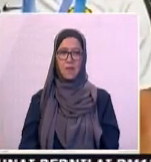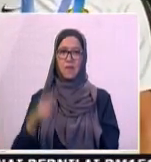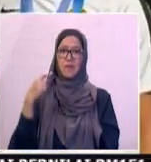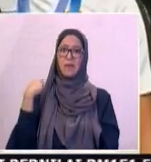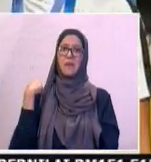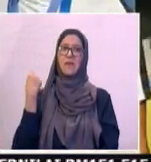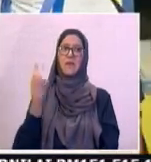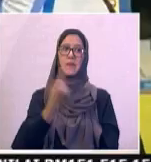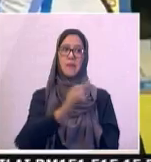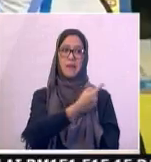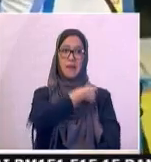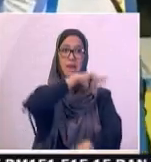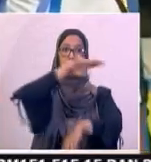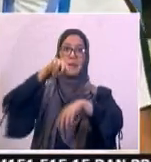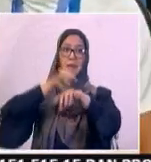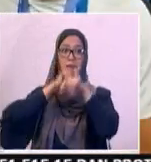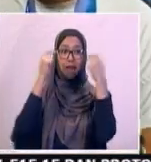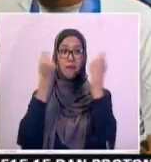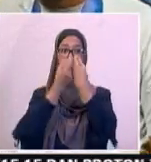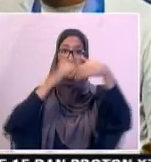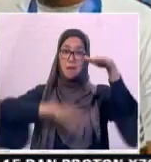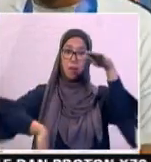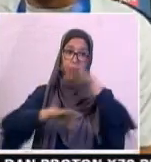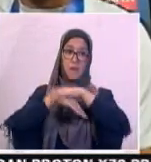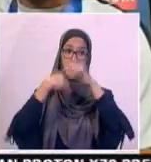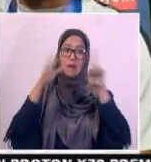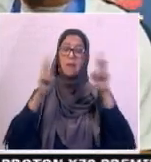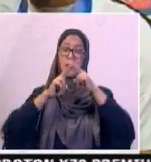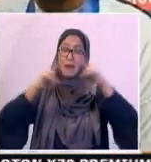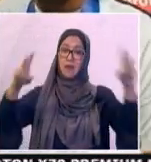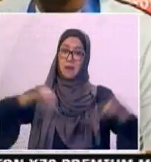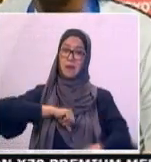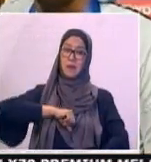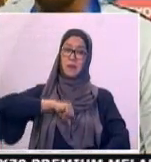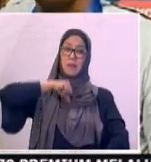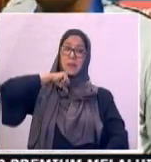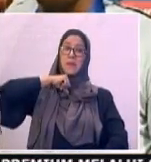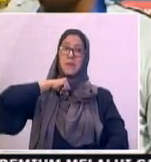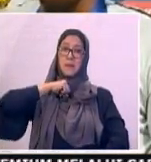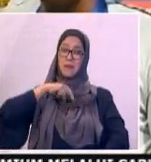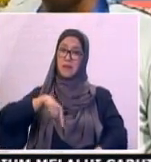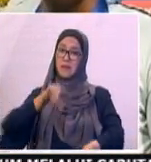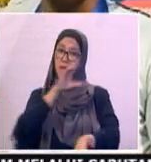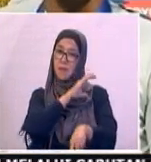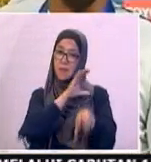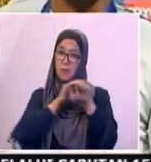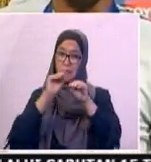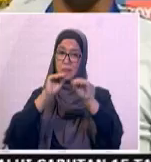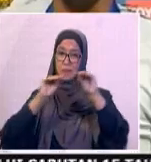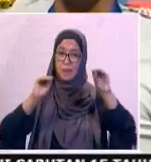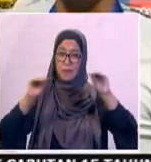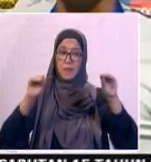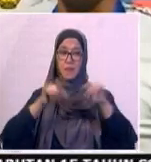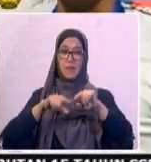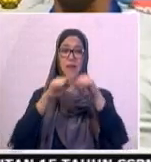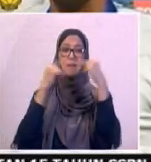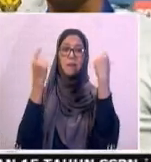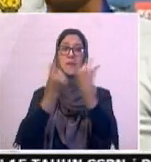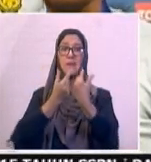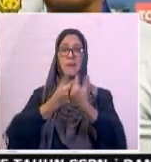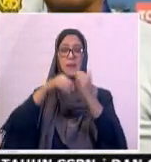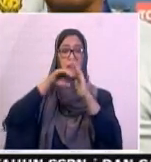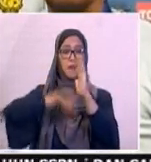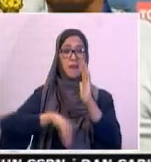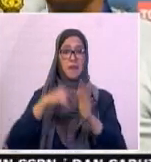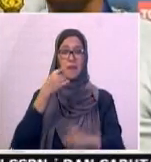We national team under 15, we are very proud to coach this under 15 team, because why? They are really committed. They